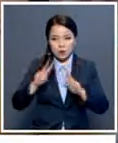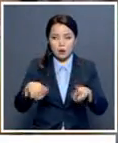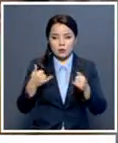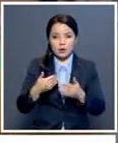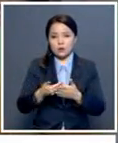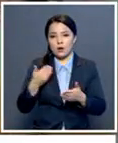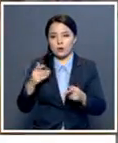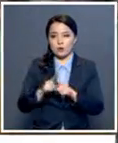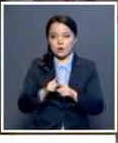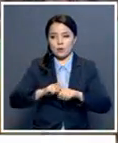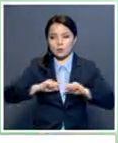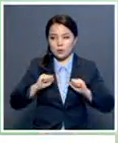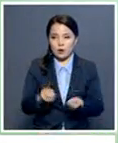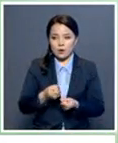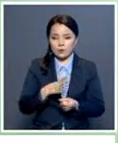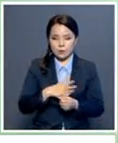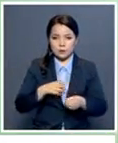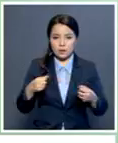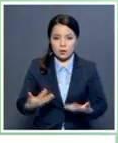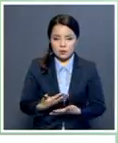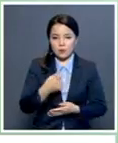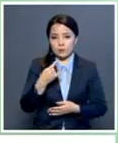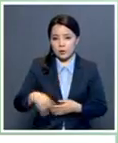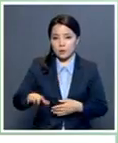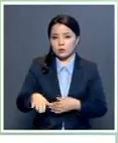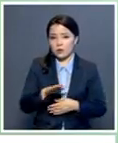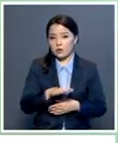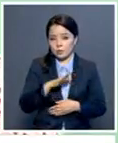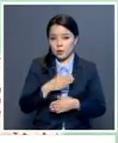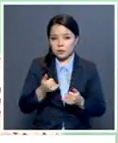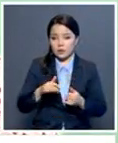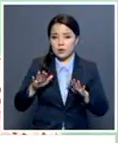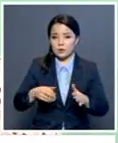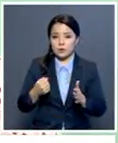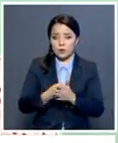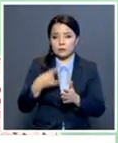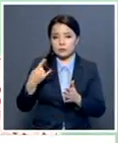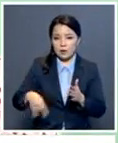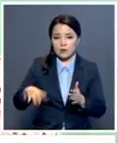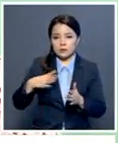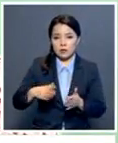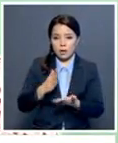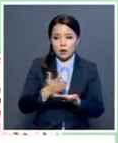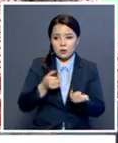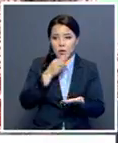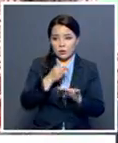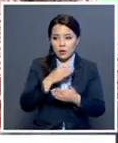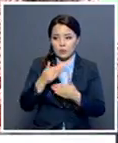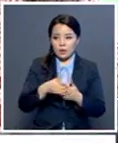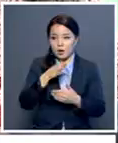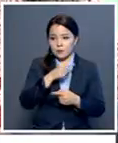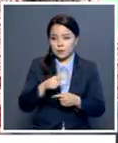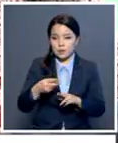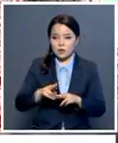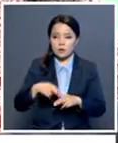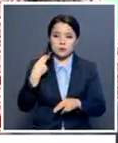дейін де оны үсік шалып тобықтан төмен аяға кесілген екен. Бұл жолы тізесіне дейін кесуге тура келген. Оның таяуда түрмеден